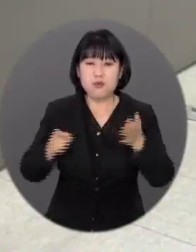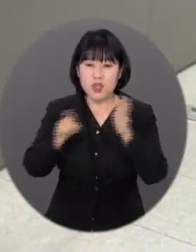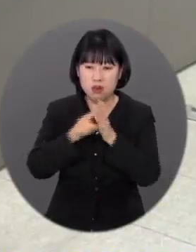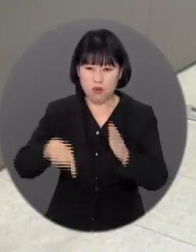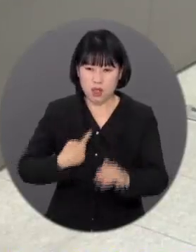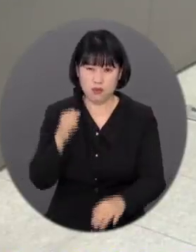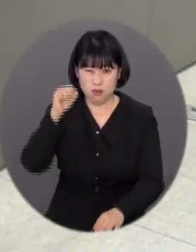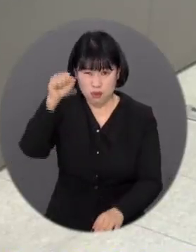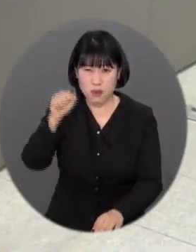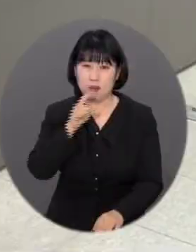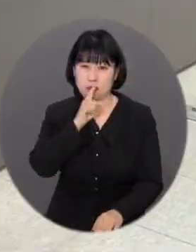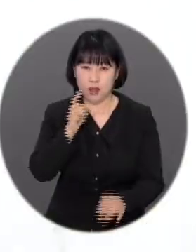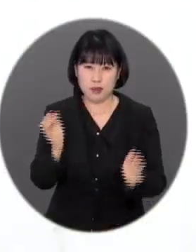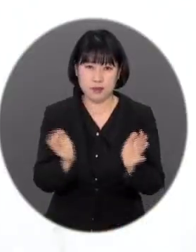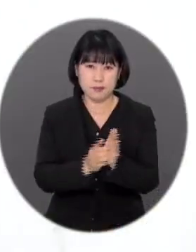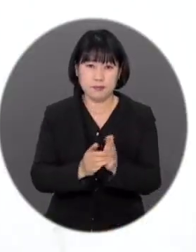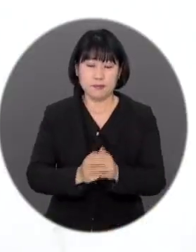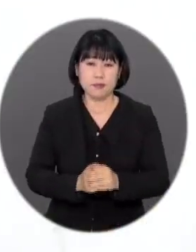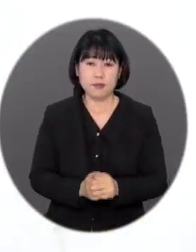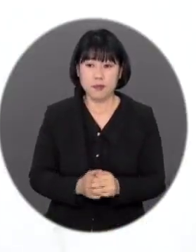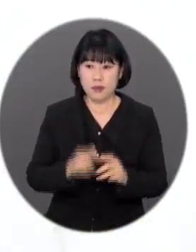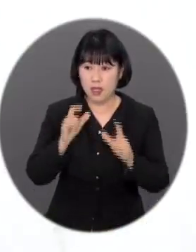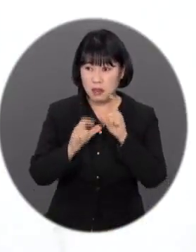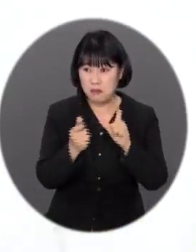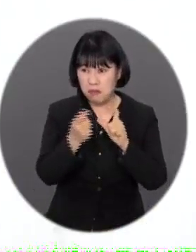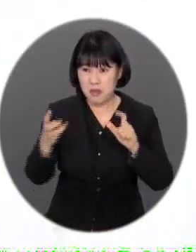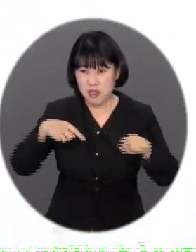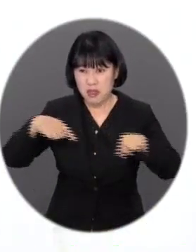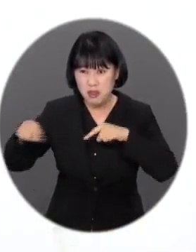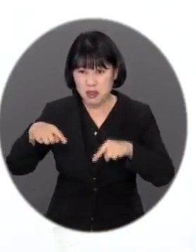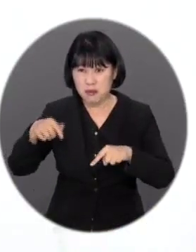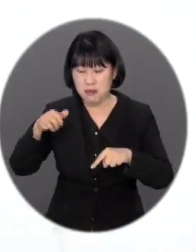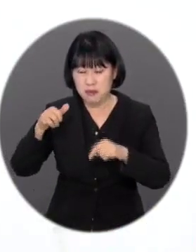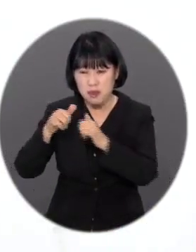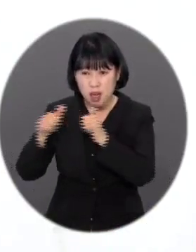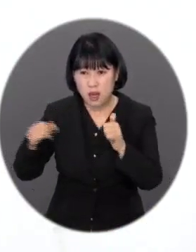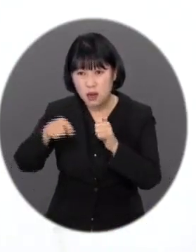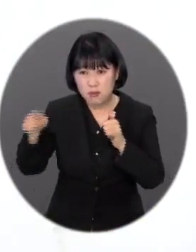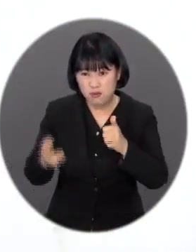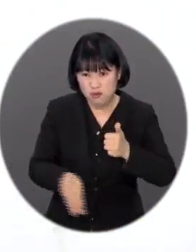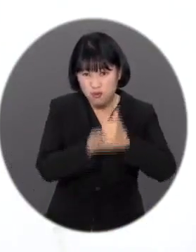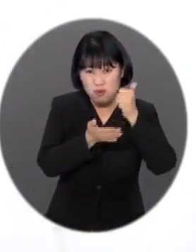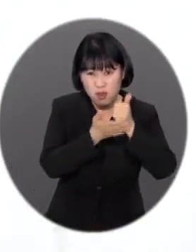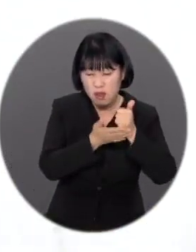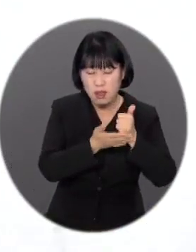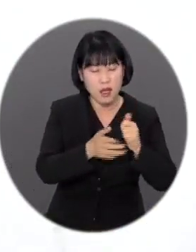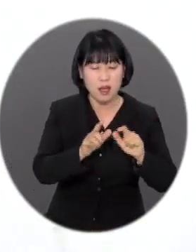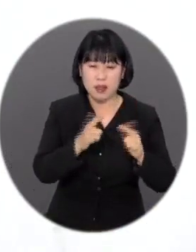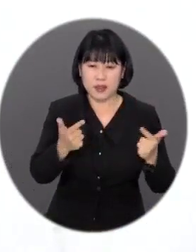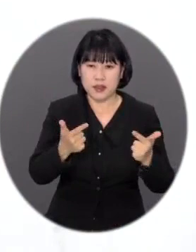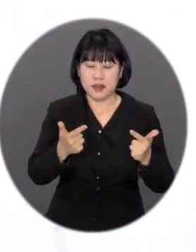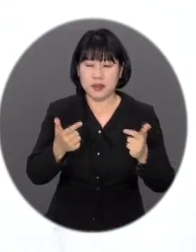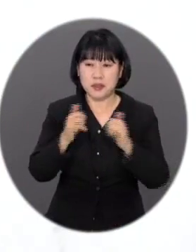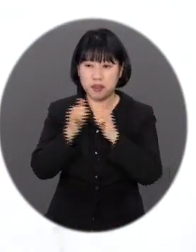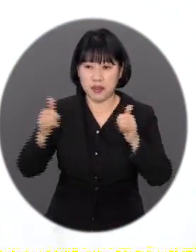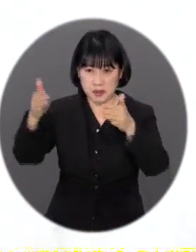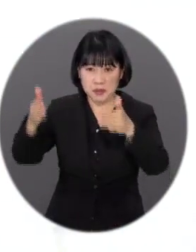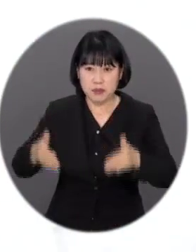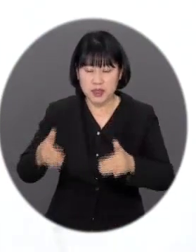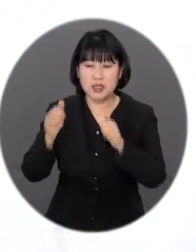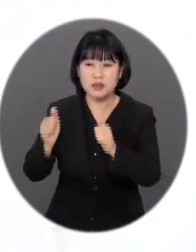무소속으로 출마한다고 밝혔습니다. 일부 정치꾼들의 공천장이 아닌 주민들의 직접 심판을